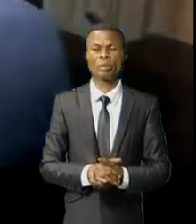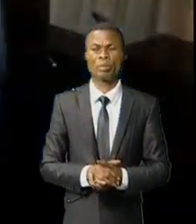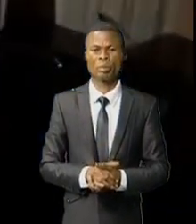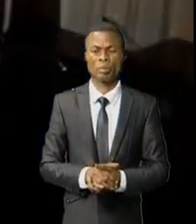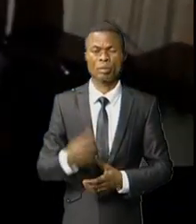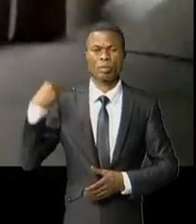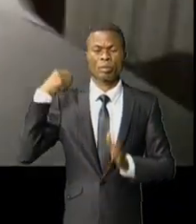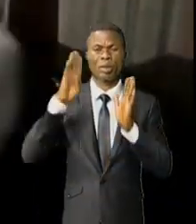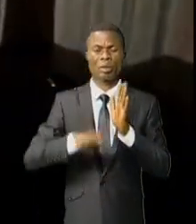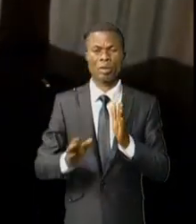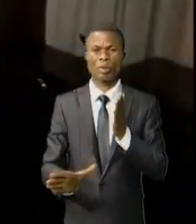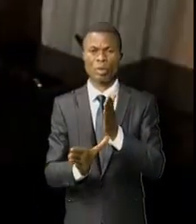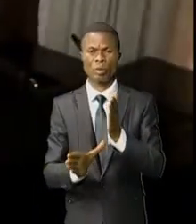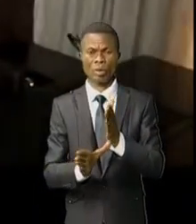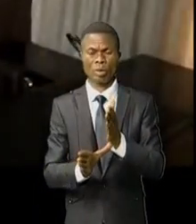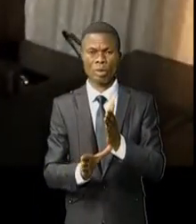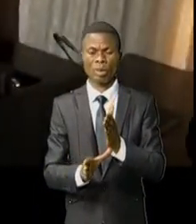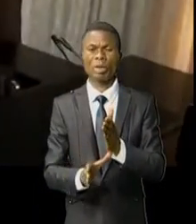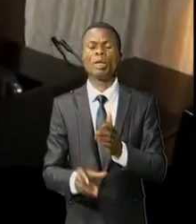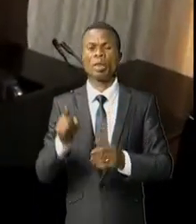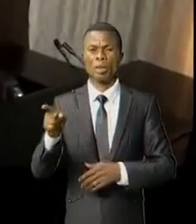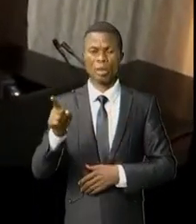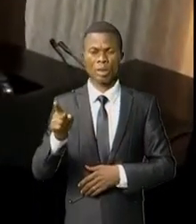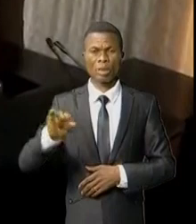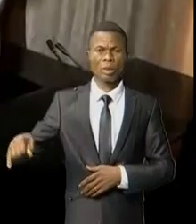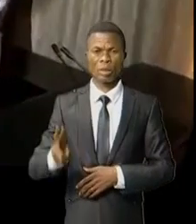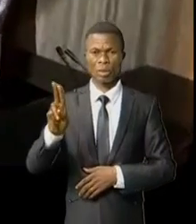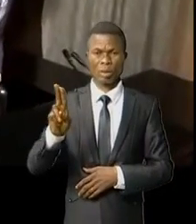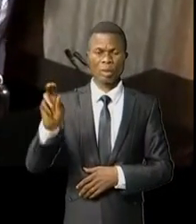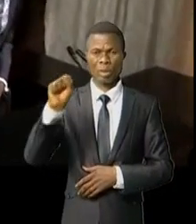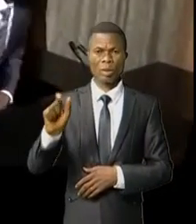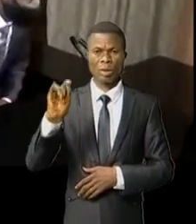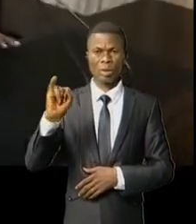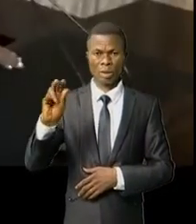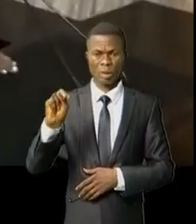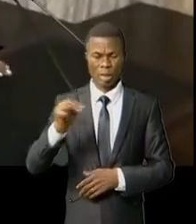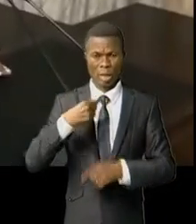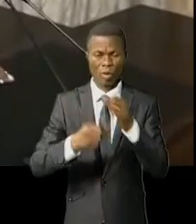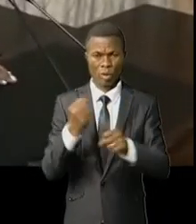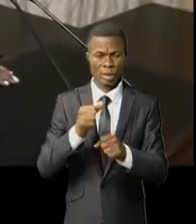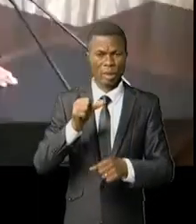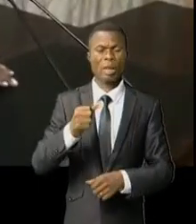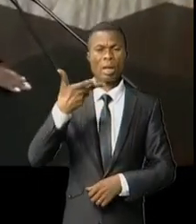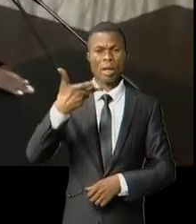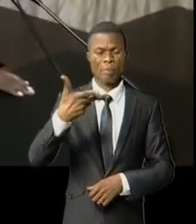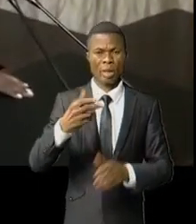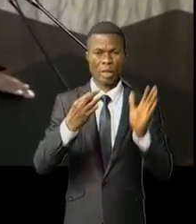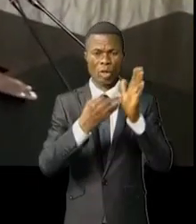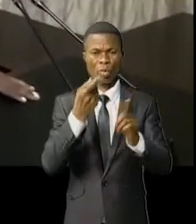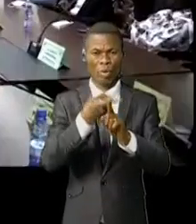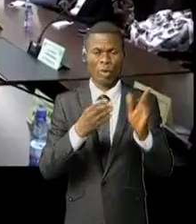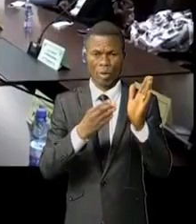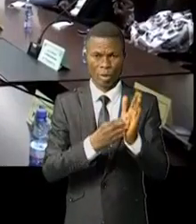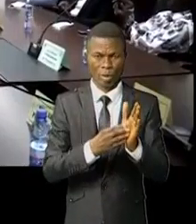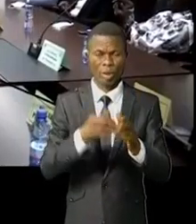Le gouverneur à intérim Justin Luemba Makoso a pris officiellement ses fonctions ce mercredi 8 septembre 2021.